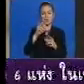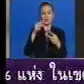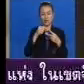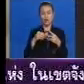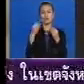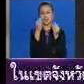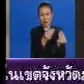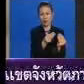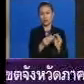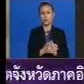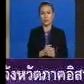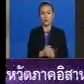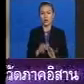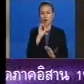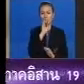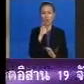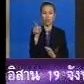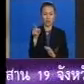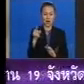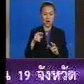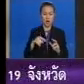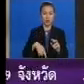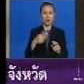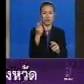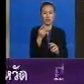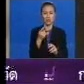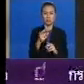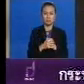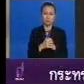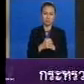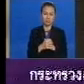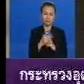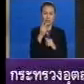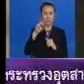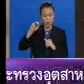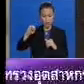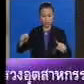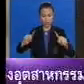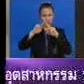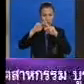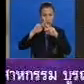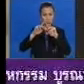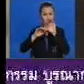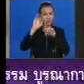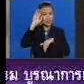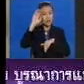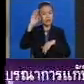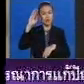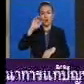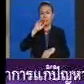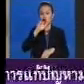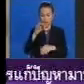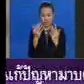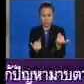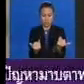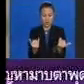ชรัตชาวรกูลรัฐมนตรีว่าการกระทวงมหาดไทยเห็นว่าการที่ร้อยตำรวจเอกเฉลิมอยู่บำรุงประธานสสพรรคเพื่อไทยจะ